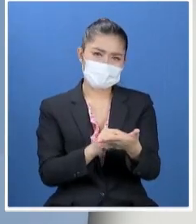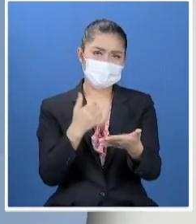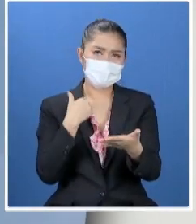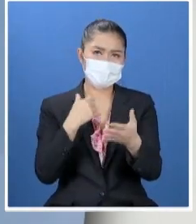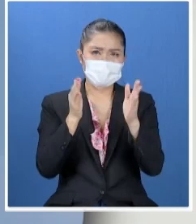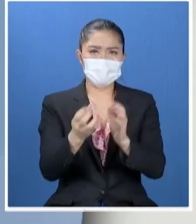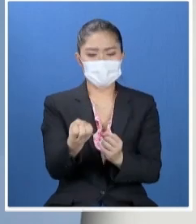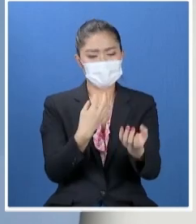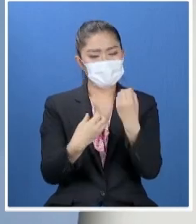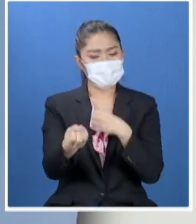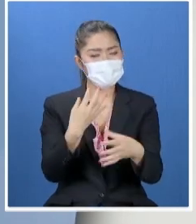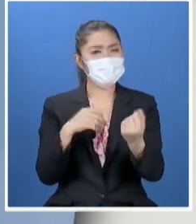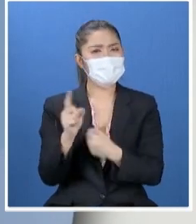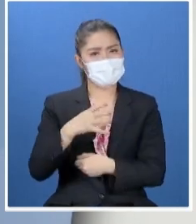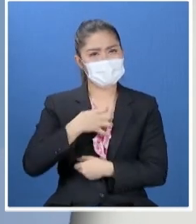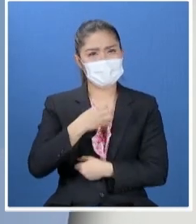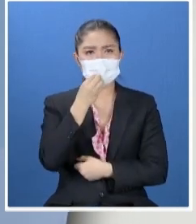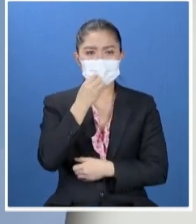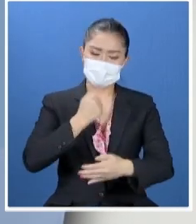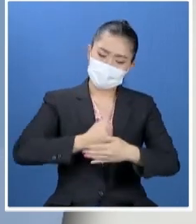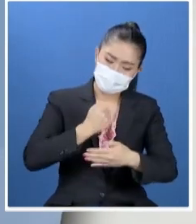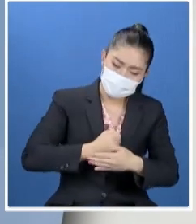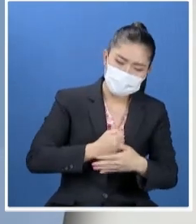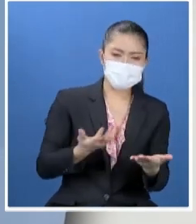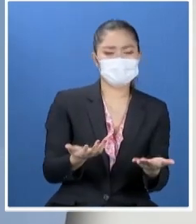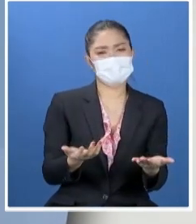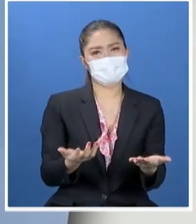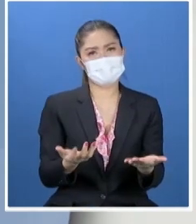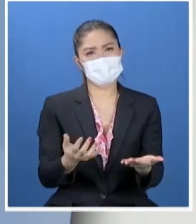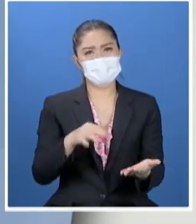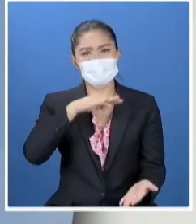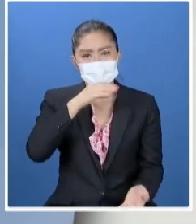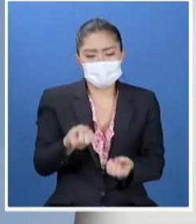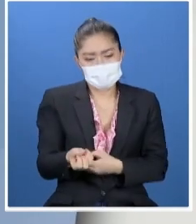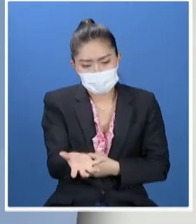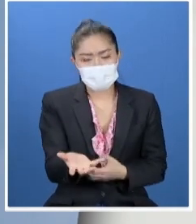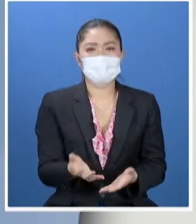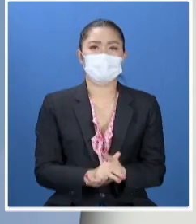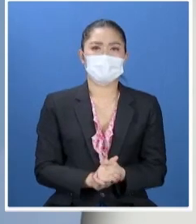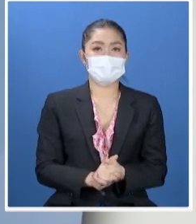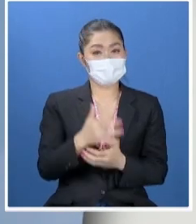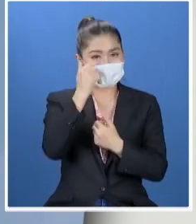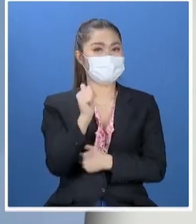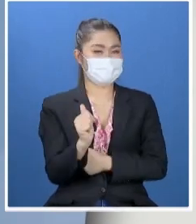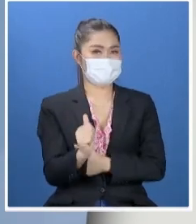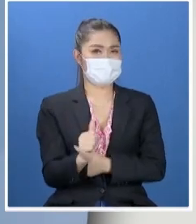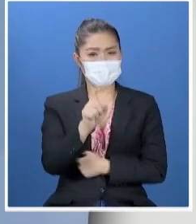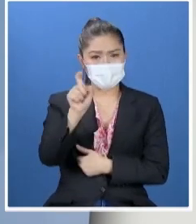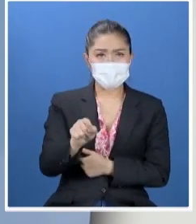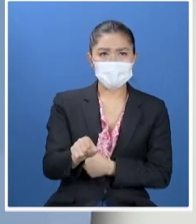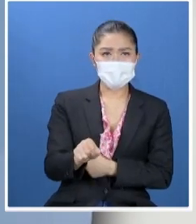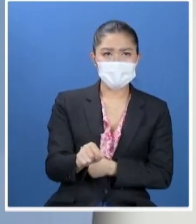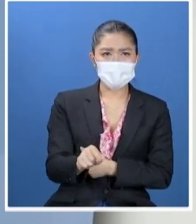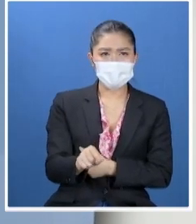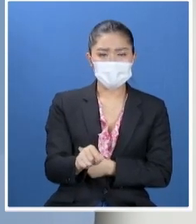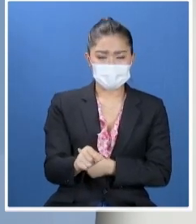แต่ละคนก็บอกกันมานะคะว่าอยากจะทานส้มตำหมูทอดโอ้โหน่าสนใจนะคะเนี่ยอ่ะอั ันนี้โร